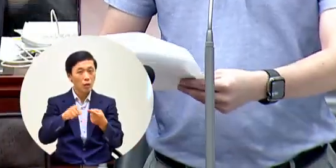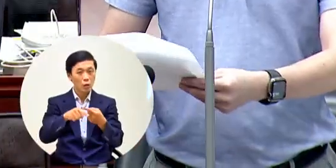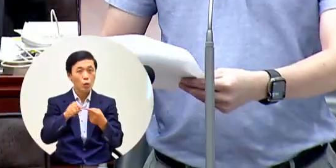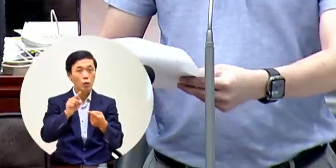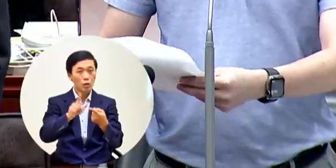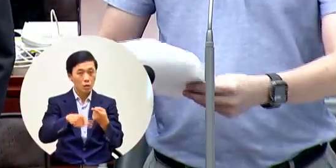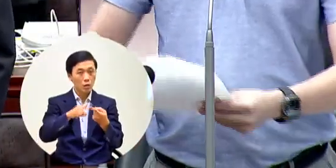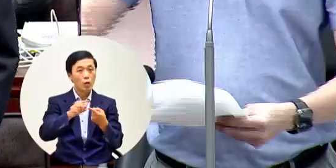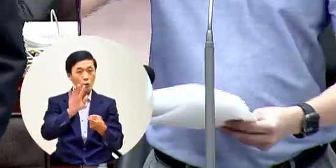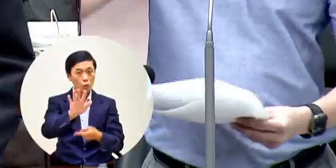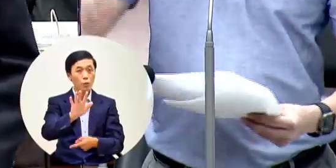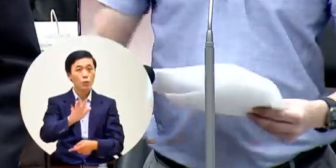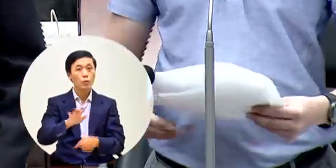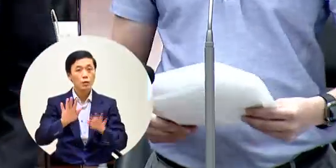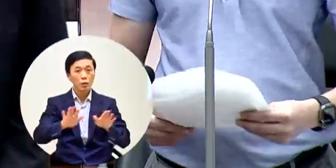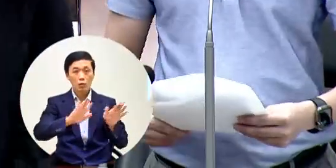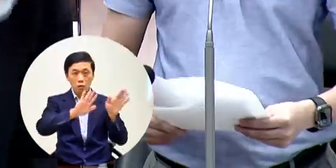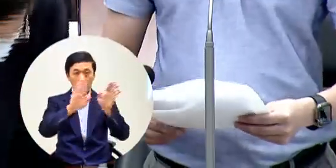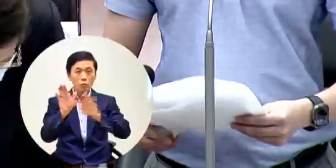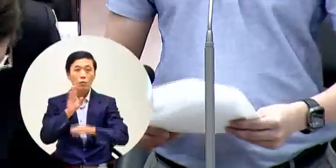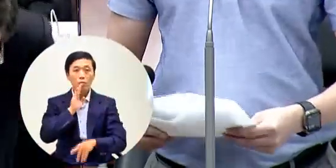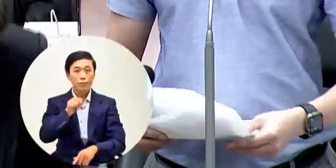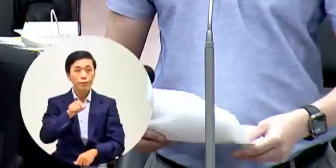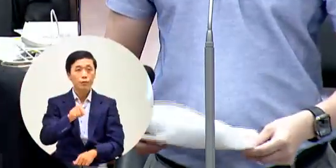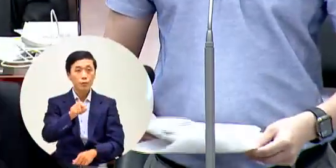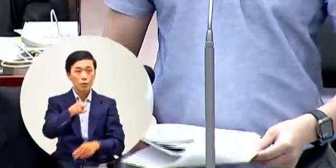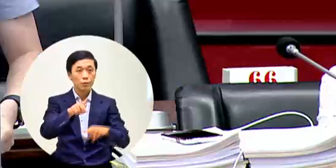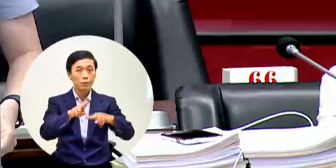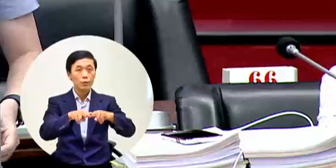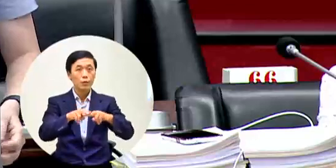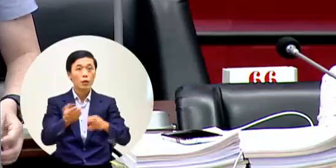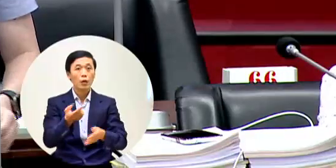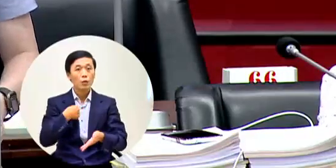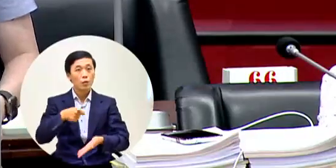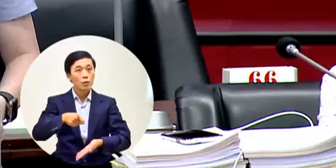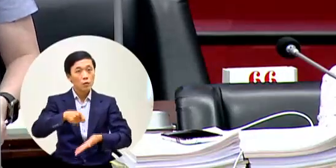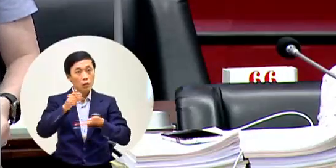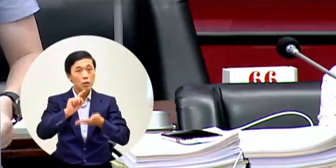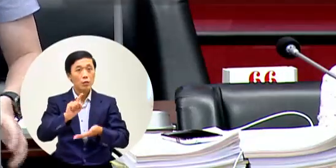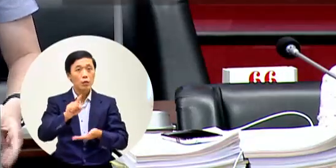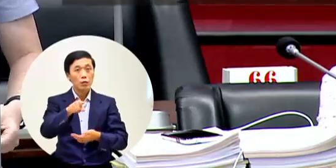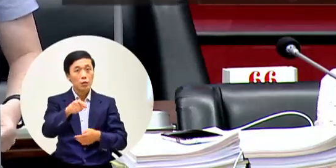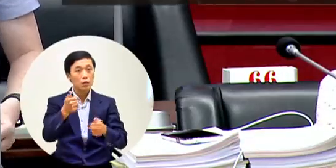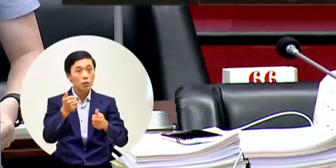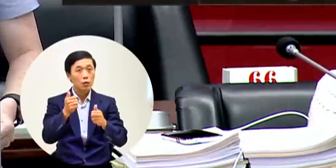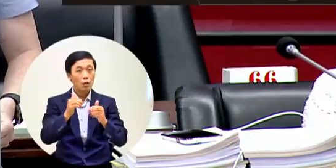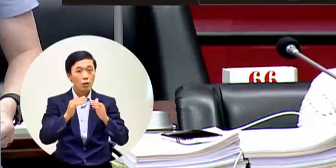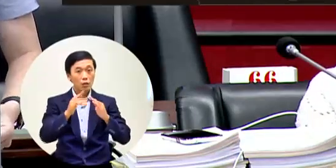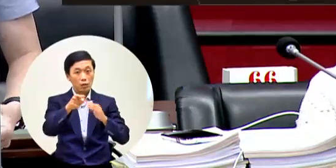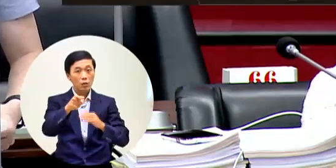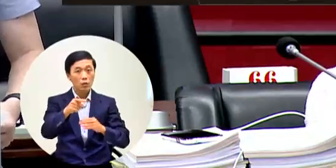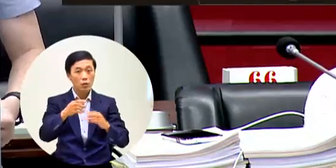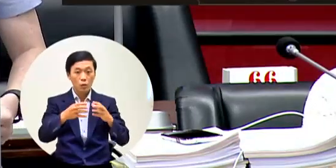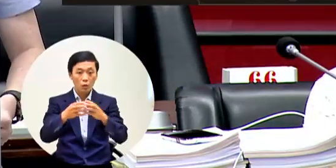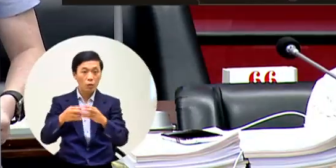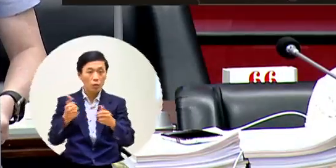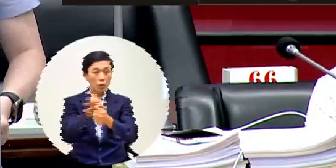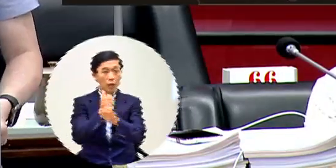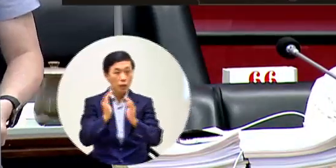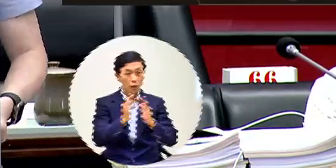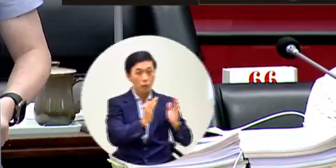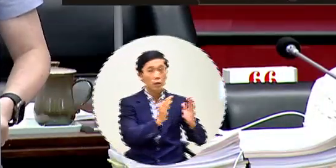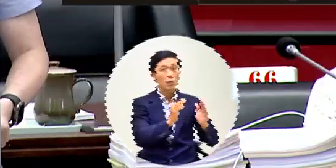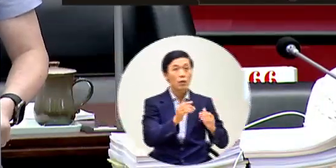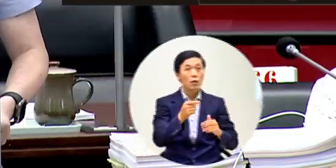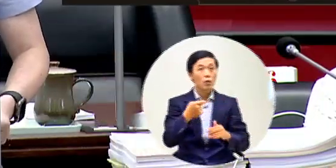况是这样子。 好，那请坐。我想我刚刚讲这个代理团队哦，那么看守内阁，